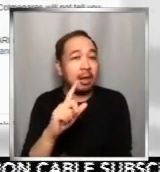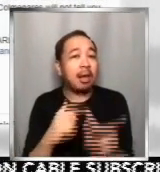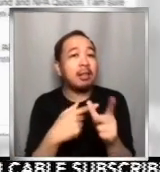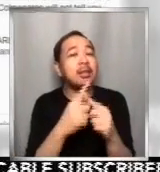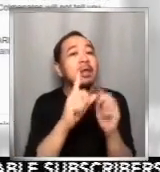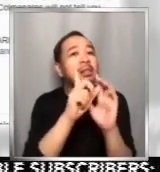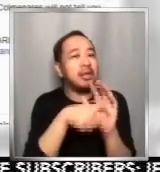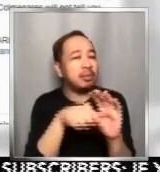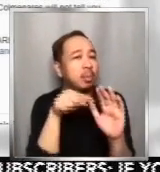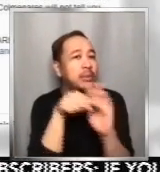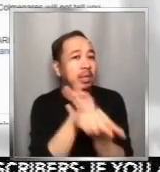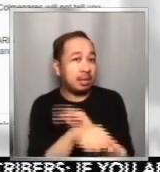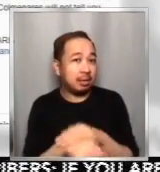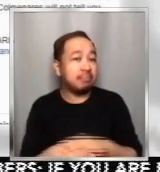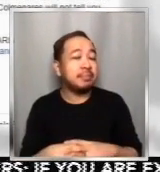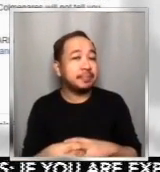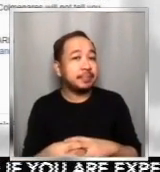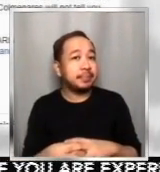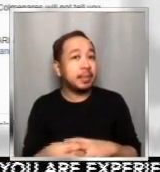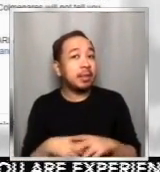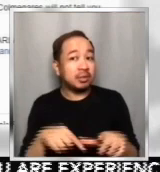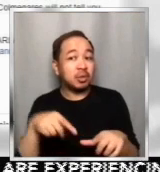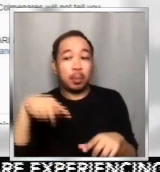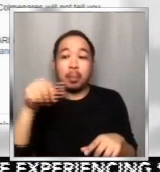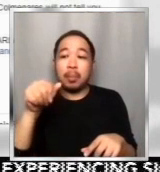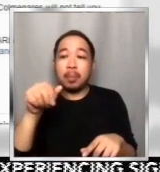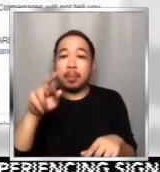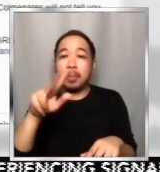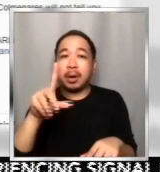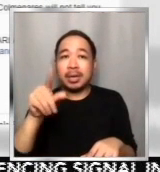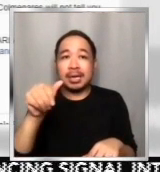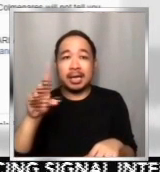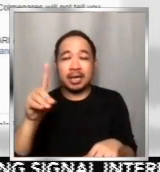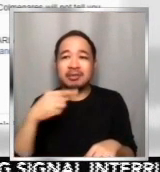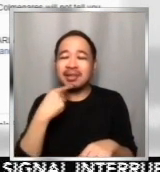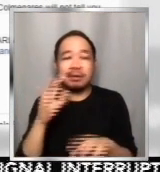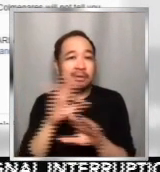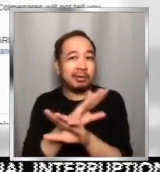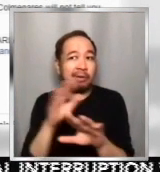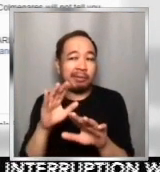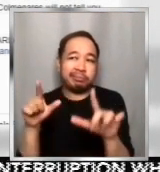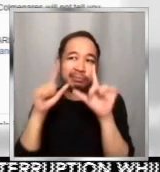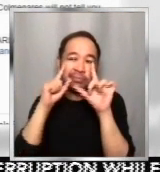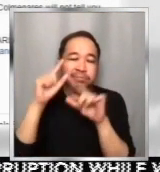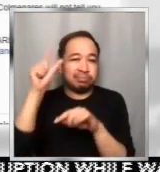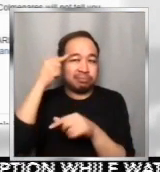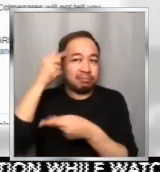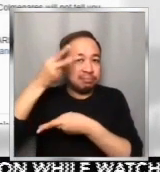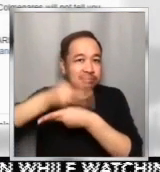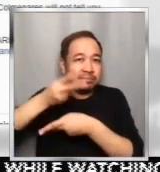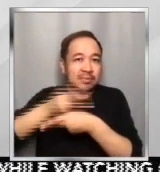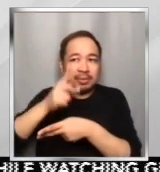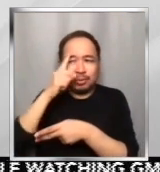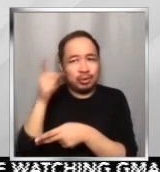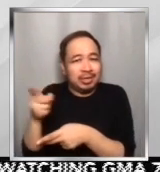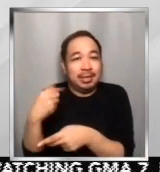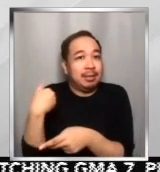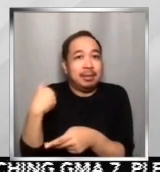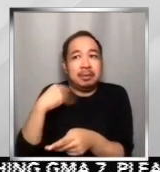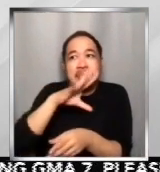napatay. Sinabi rin ni Parlade na huwag i-red tag si Soberano dahil hindi pa naman daw siya miyembro ng